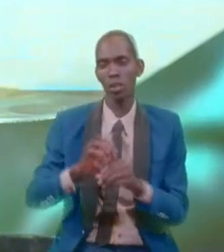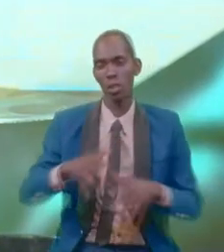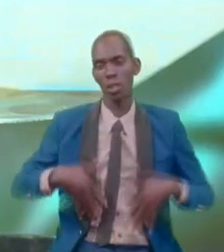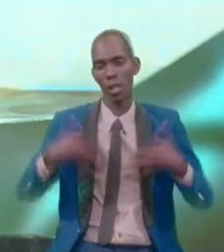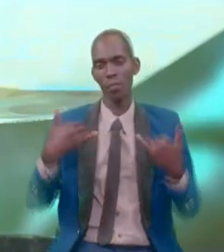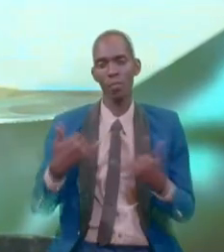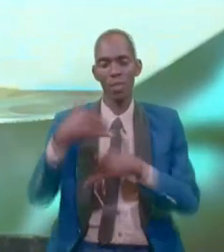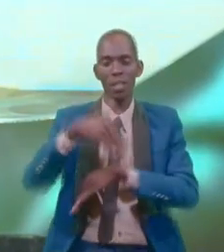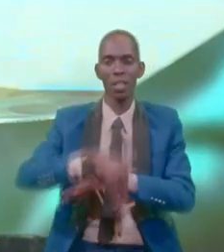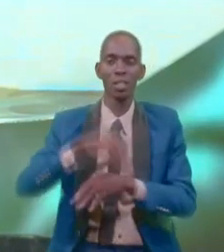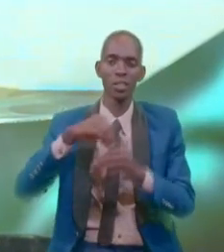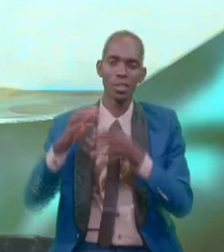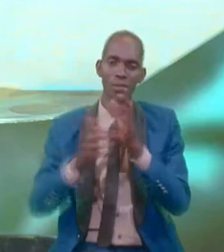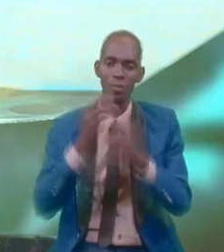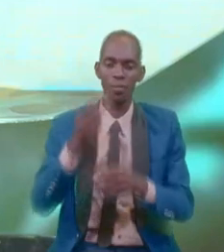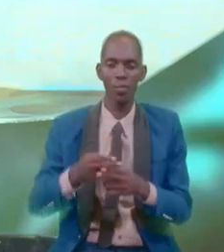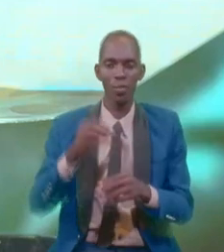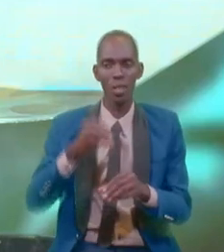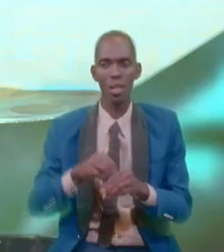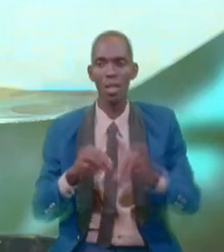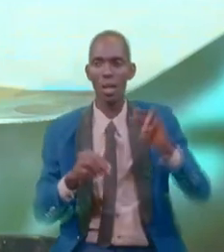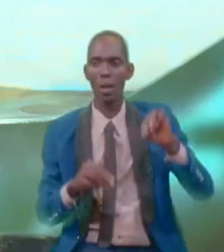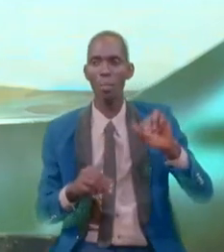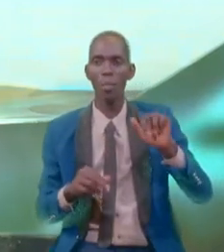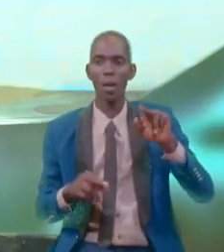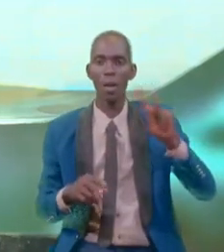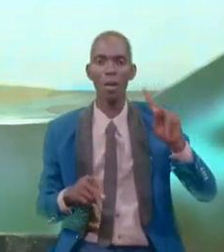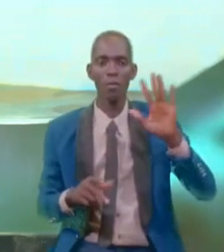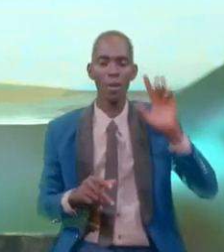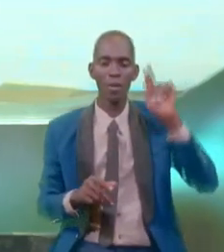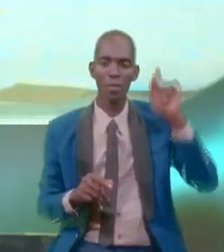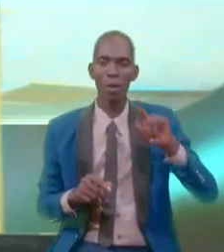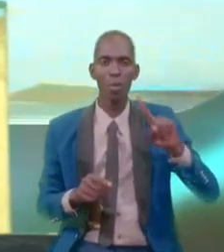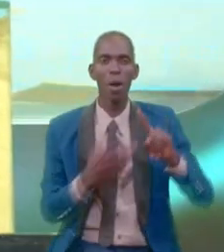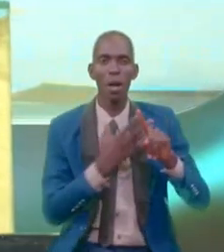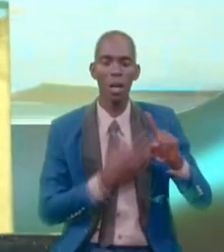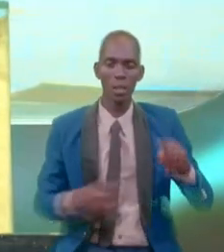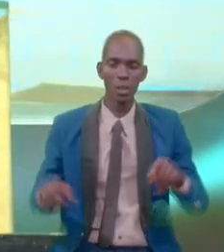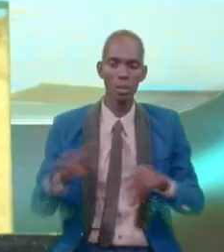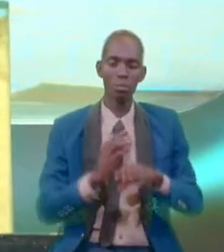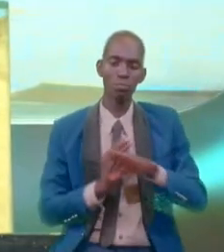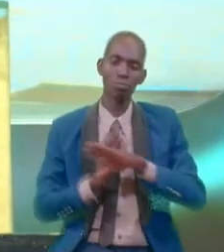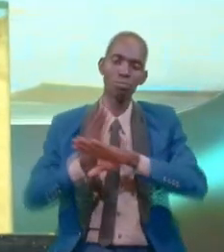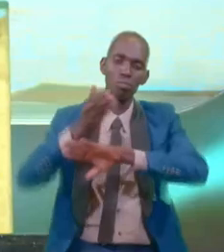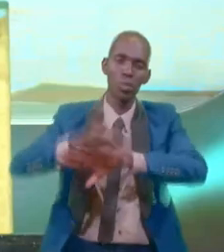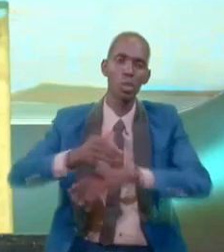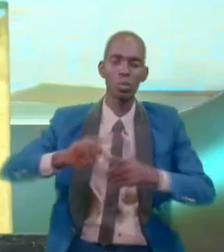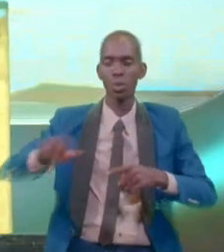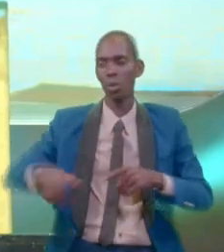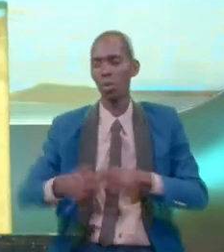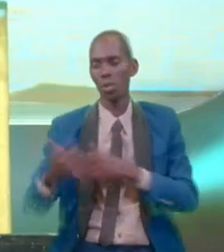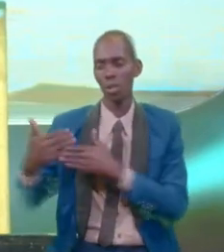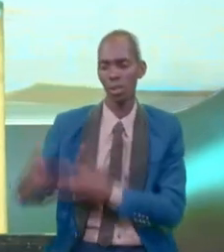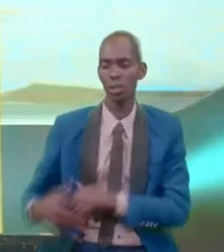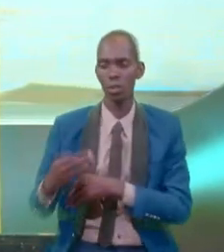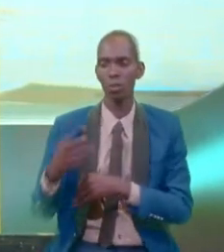au chapitre 5, verset 1, Marc 5, 1. Ils arrivèrent à l'autre bord de la mer, dans